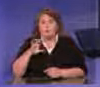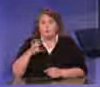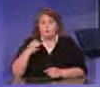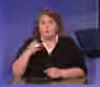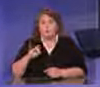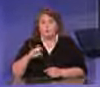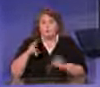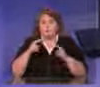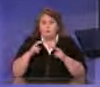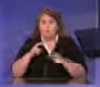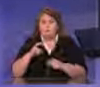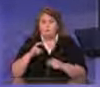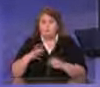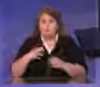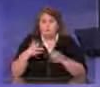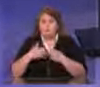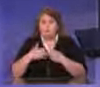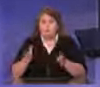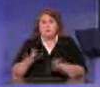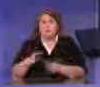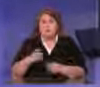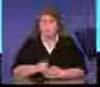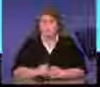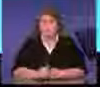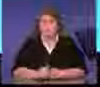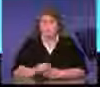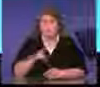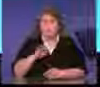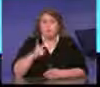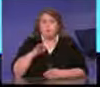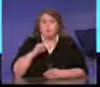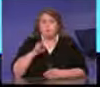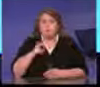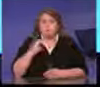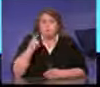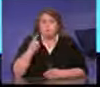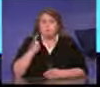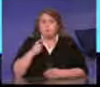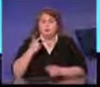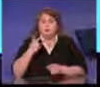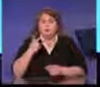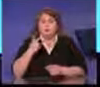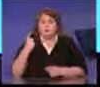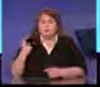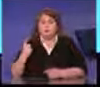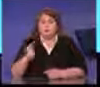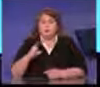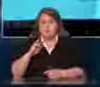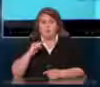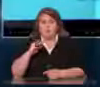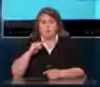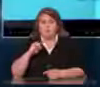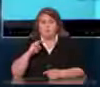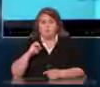поколении наблюдается расщепление в определенном порядке по генотипу 1-2-1, по